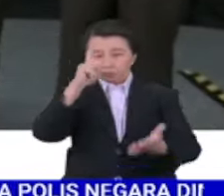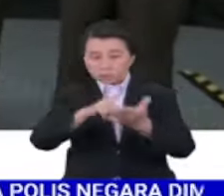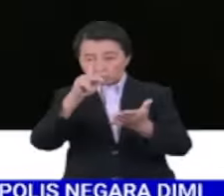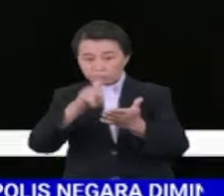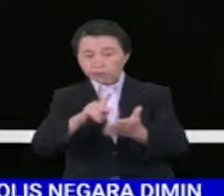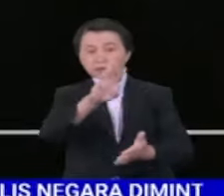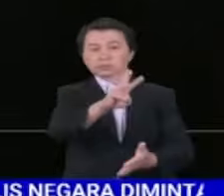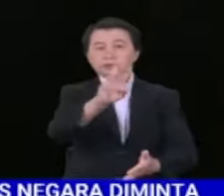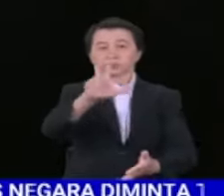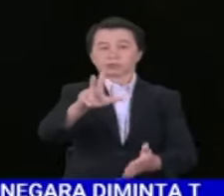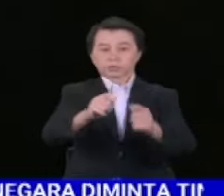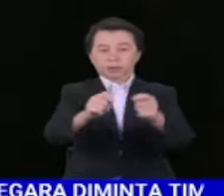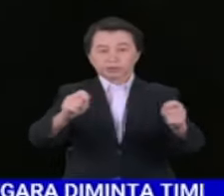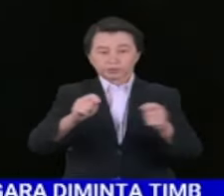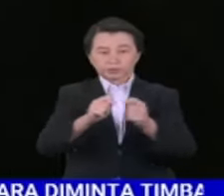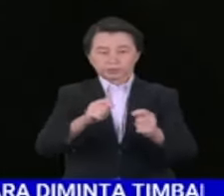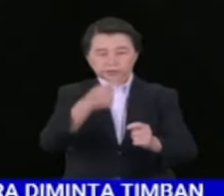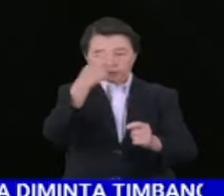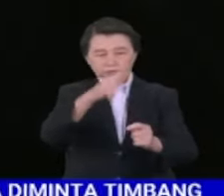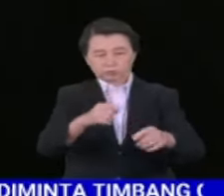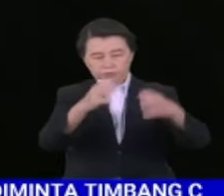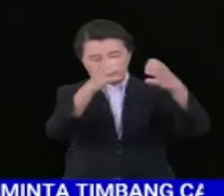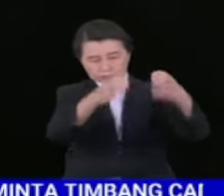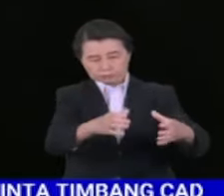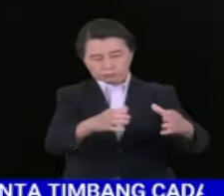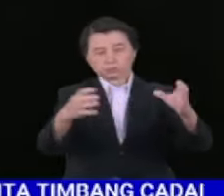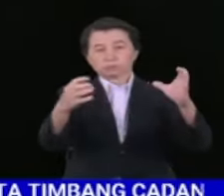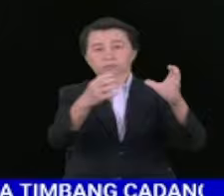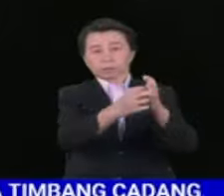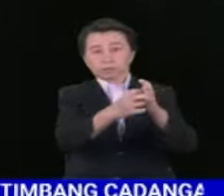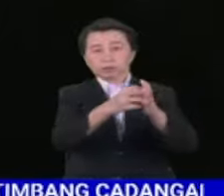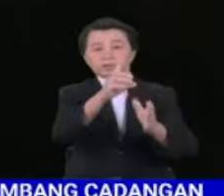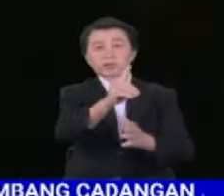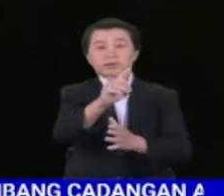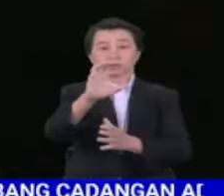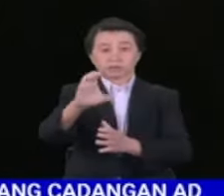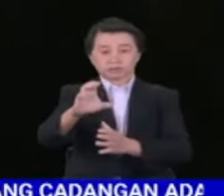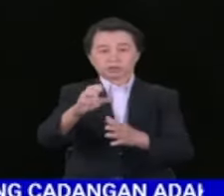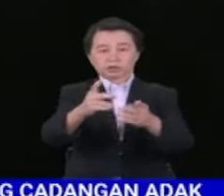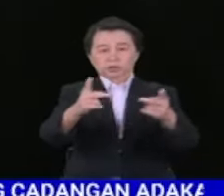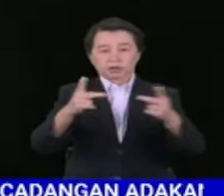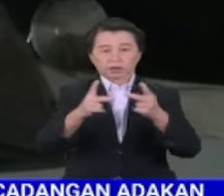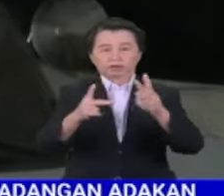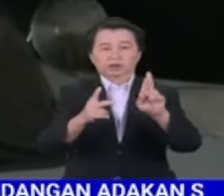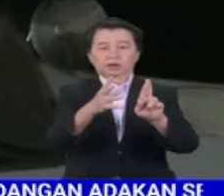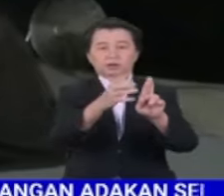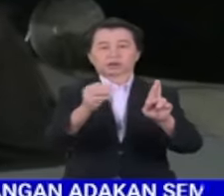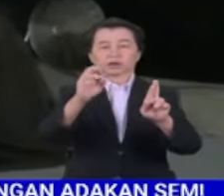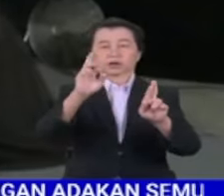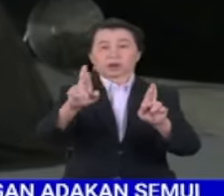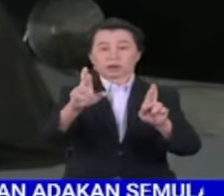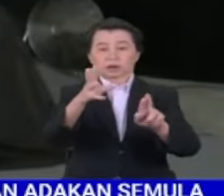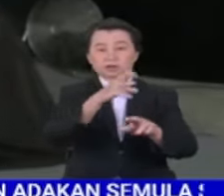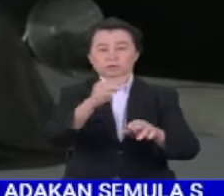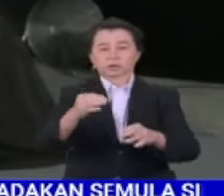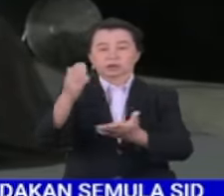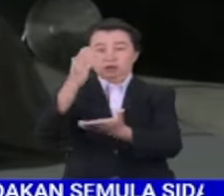63 lokasi point pengecas pentas kenstraan elektrik DC di kosan RNA